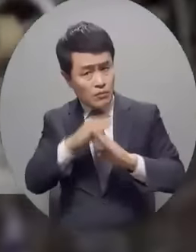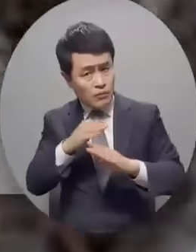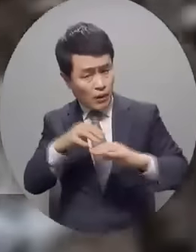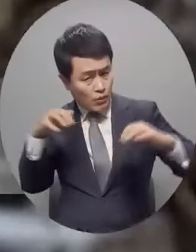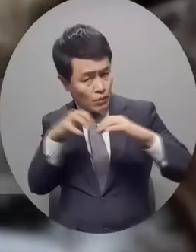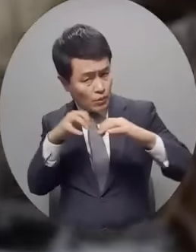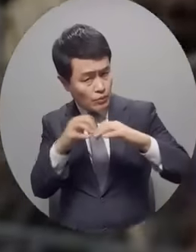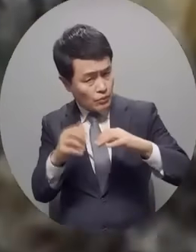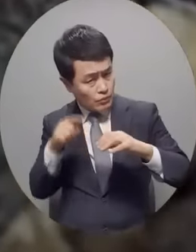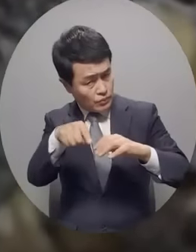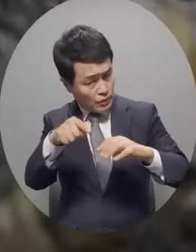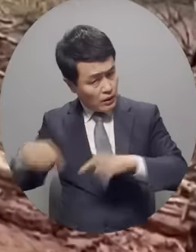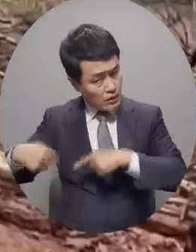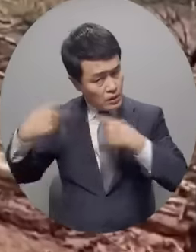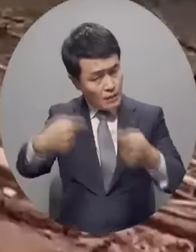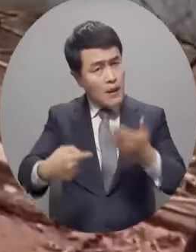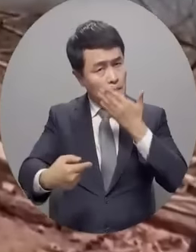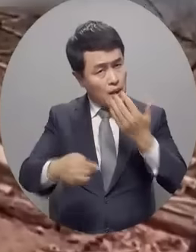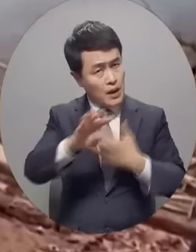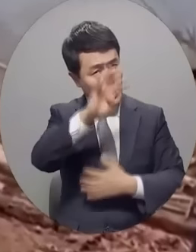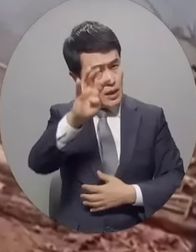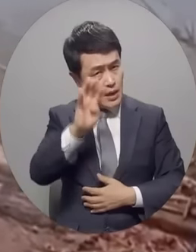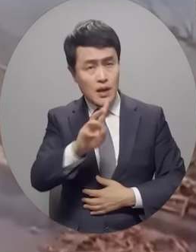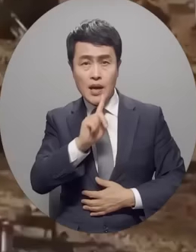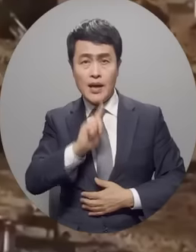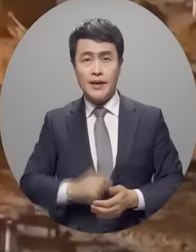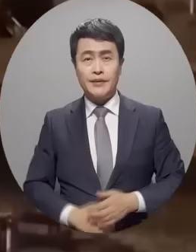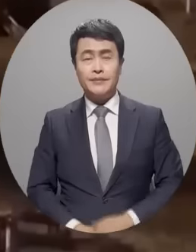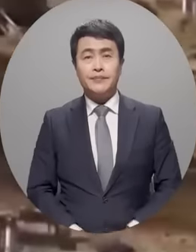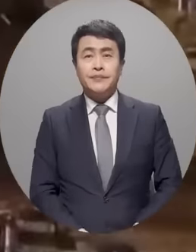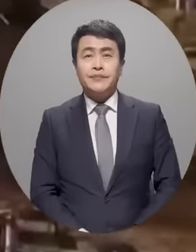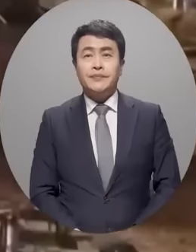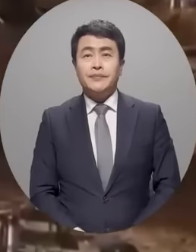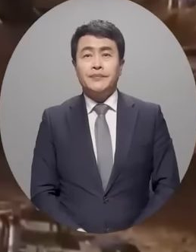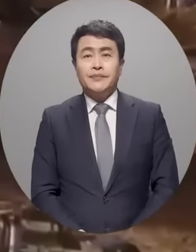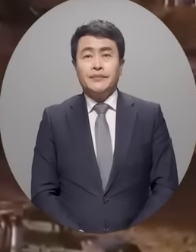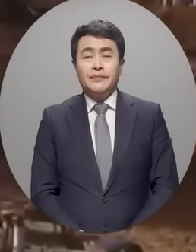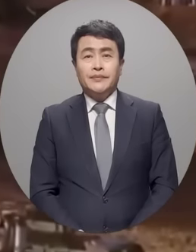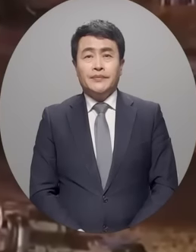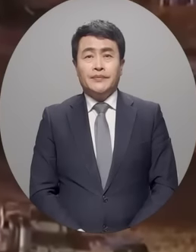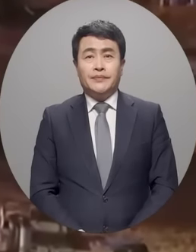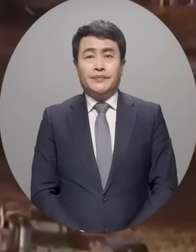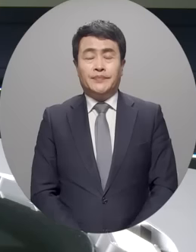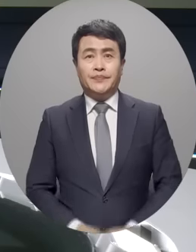지역에 투입될 수 있다고 전망했습니다. MBC 뉴스 윤성철입니다.